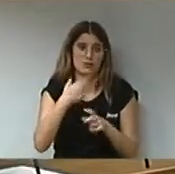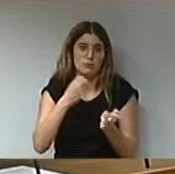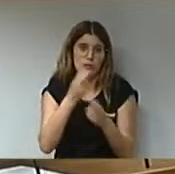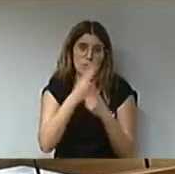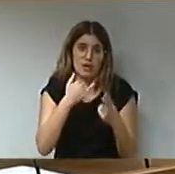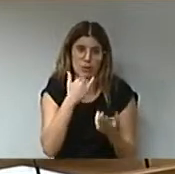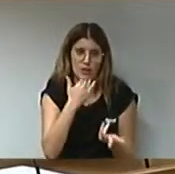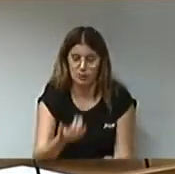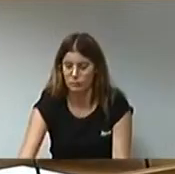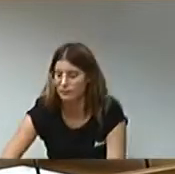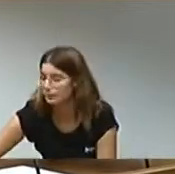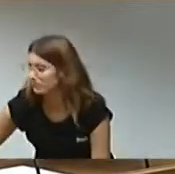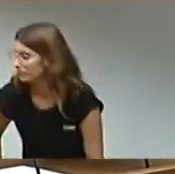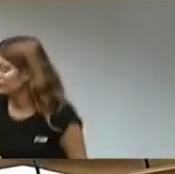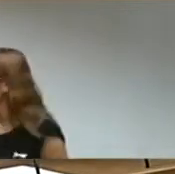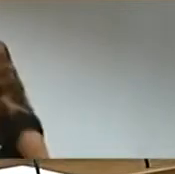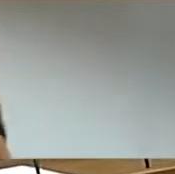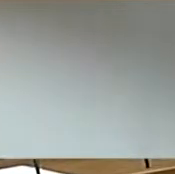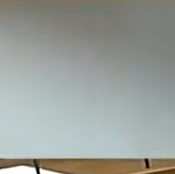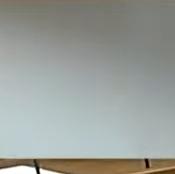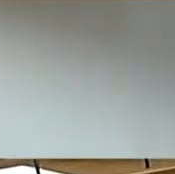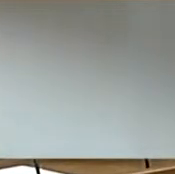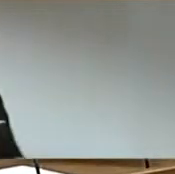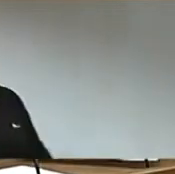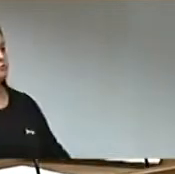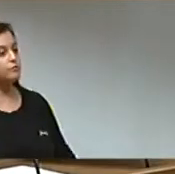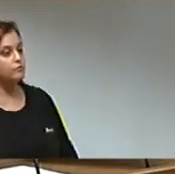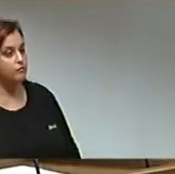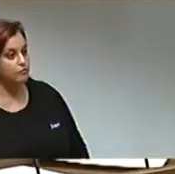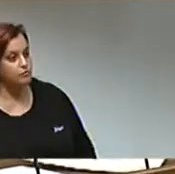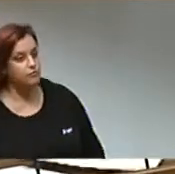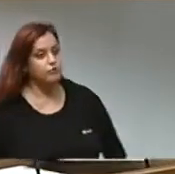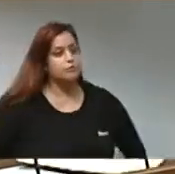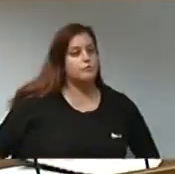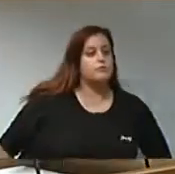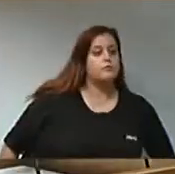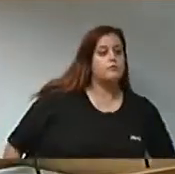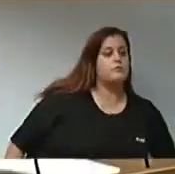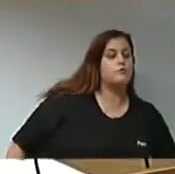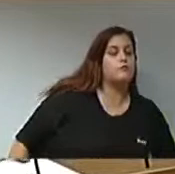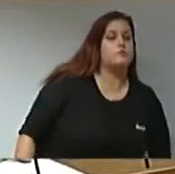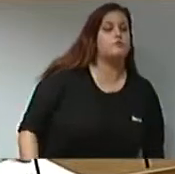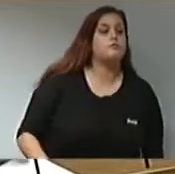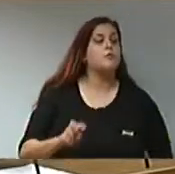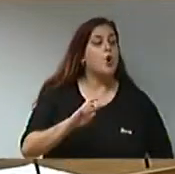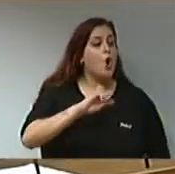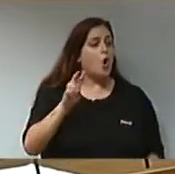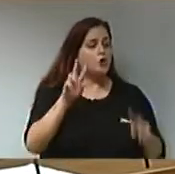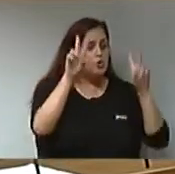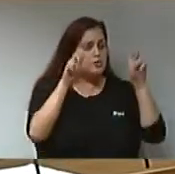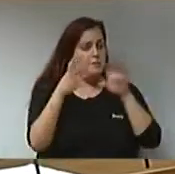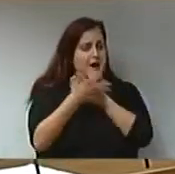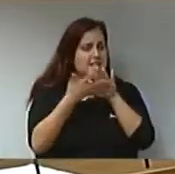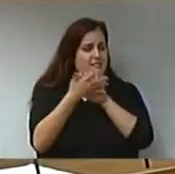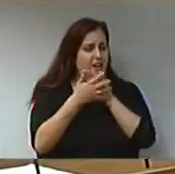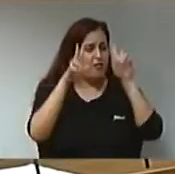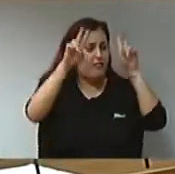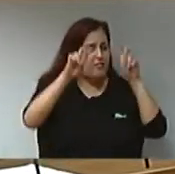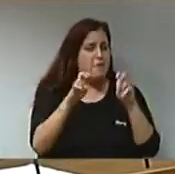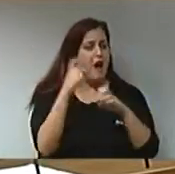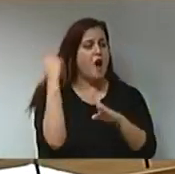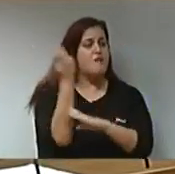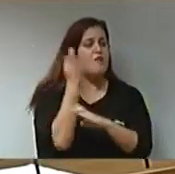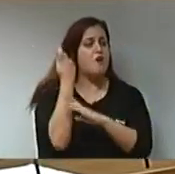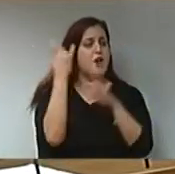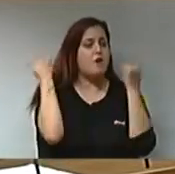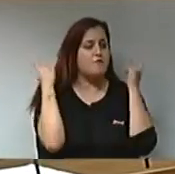hi ha hagut. Pel que fa a altres qüestions a les que vostè ha fet referència, per cert, el màxim respecte als bombers forestals,